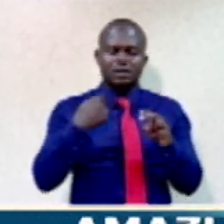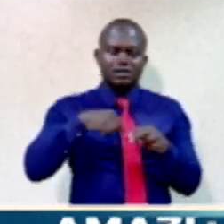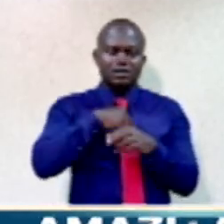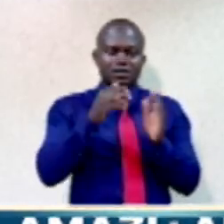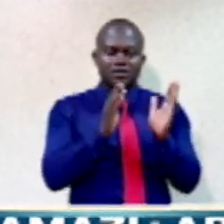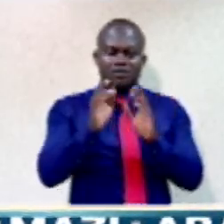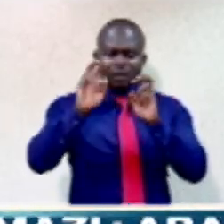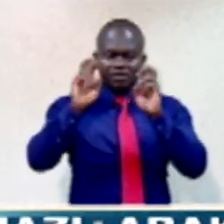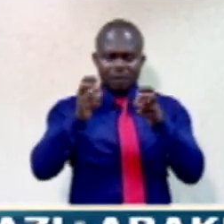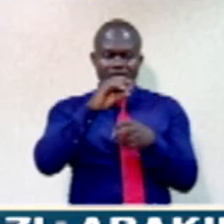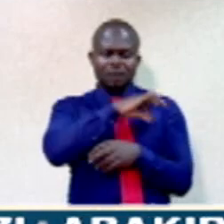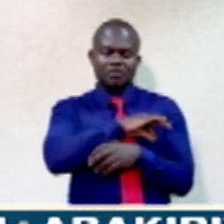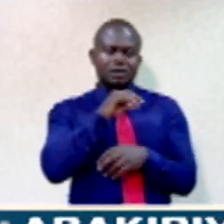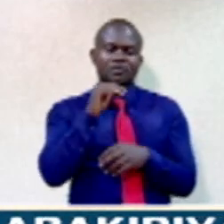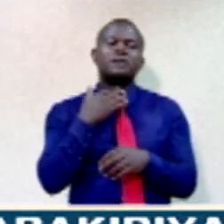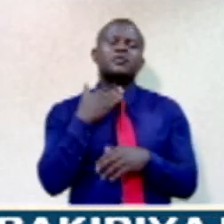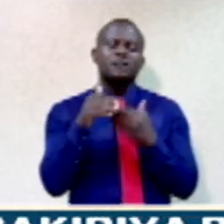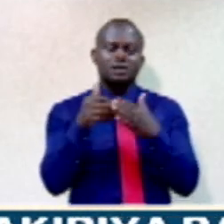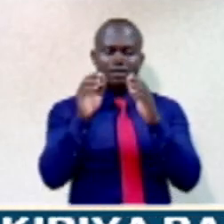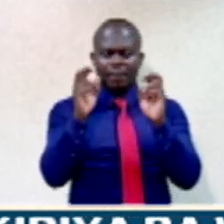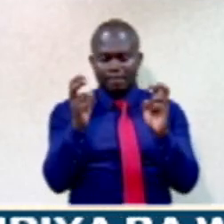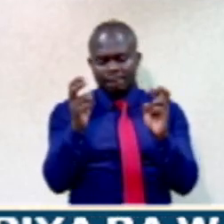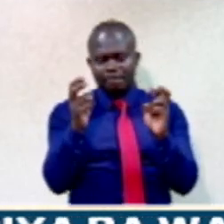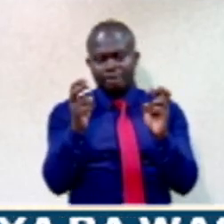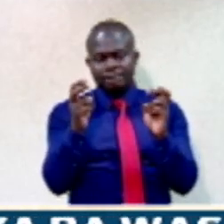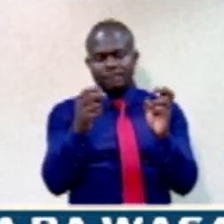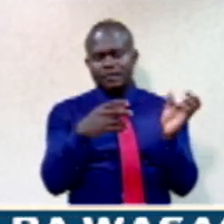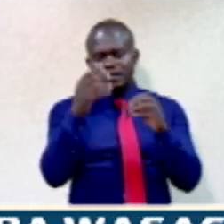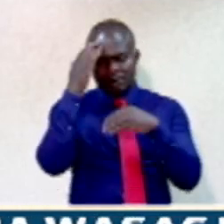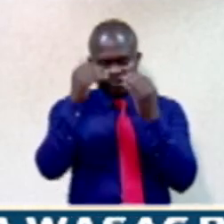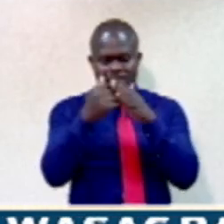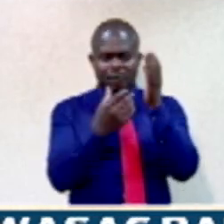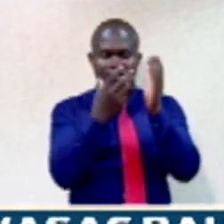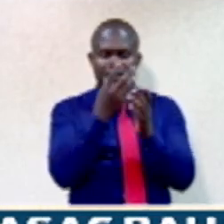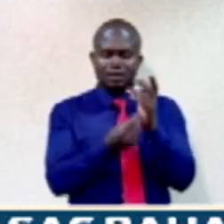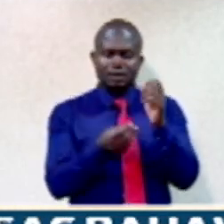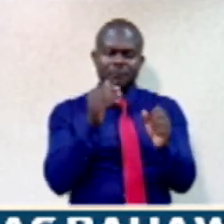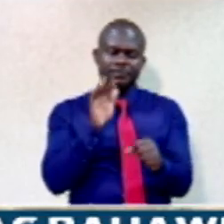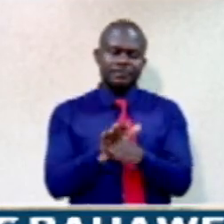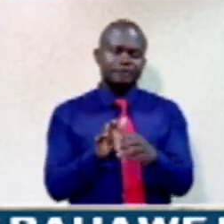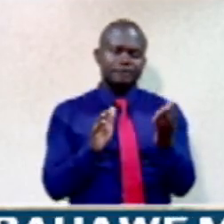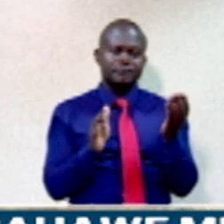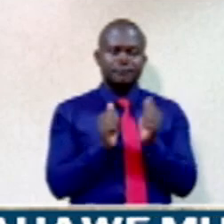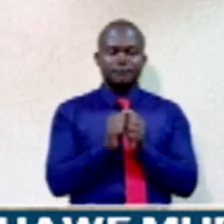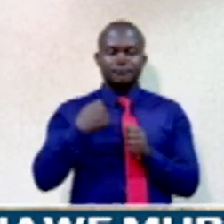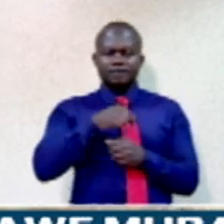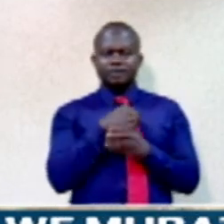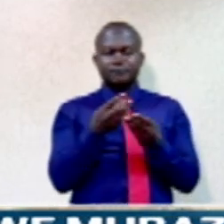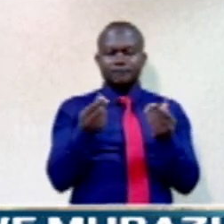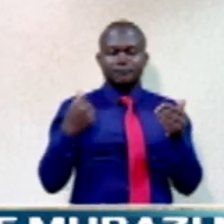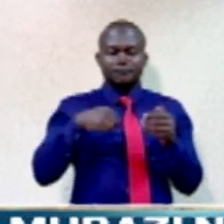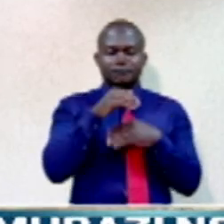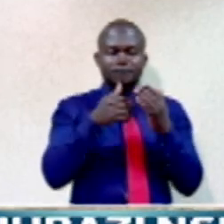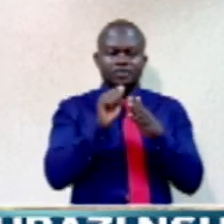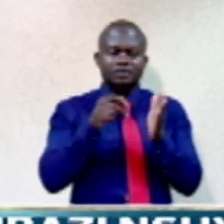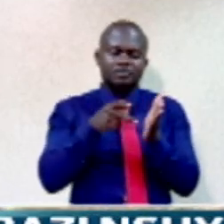twateganyaga yuko twunguka. Ntabwo twifuza ko byatwarwa kuko turahomba igihumbi cyo kiriho. Twebwe ibyangiritse byacu